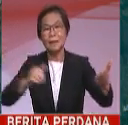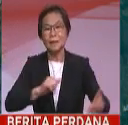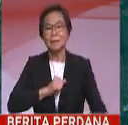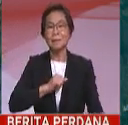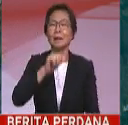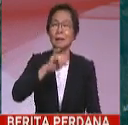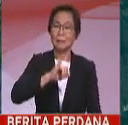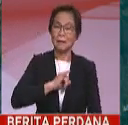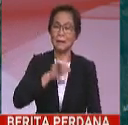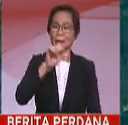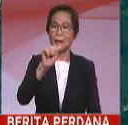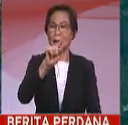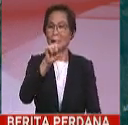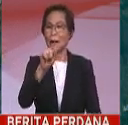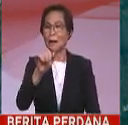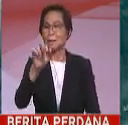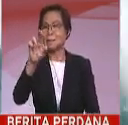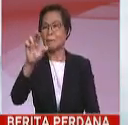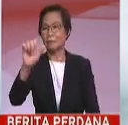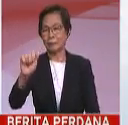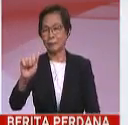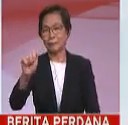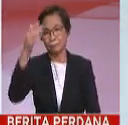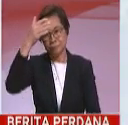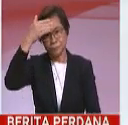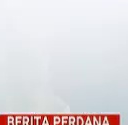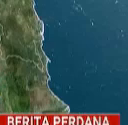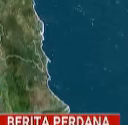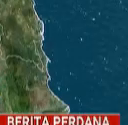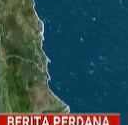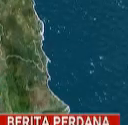Azira Samsudin. Assalamualaikum.